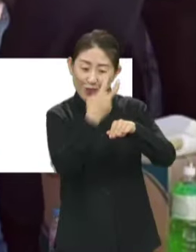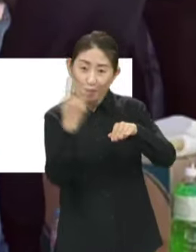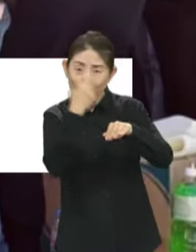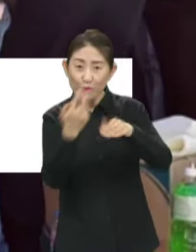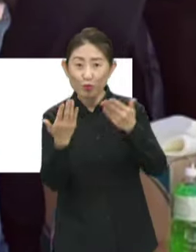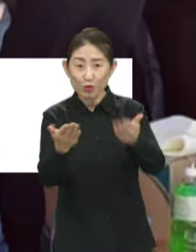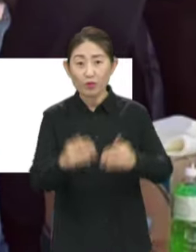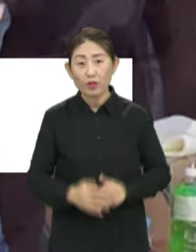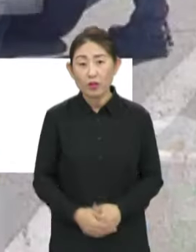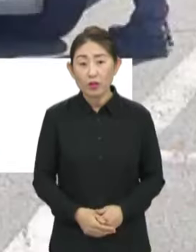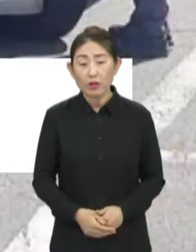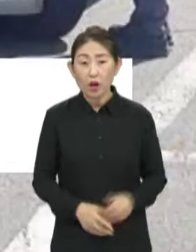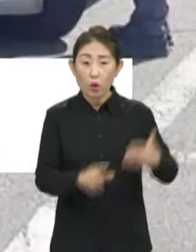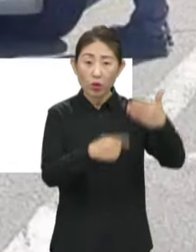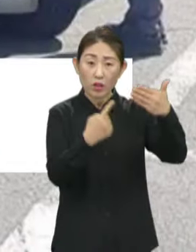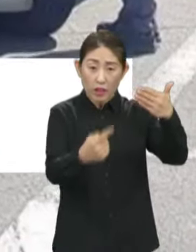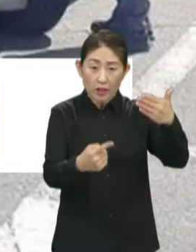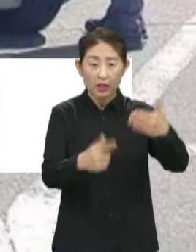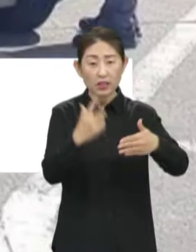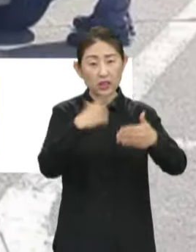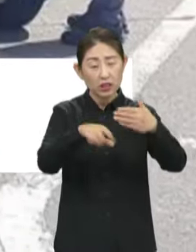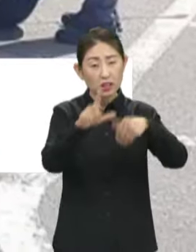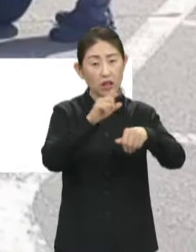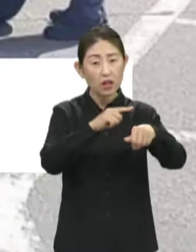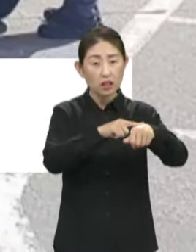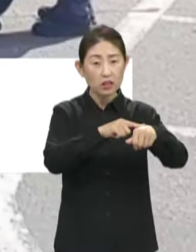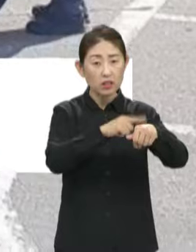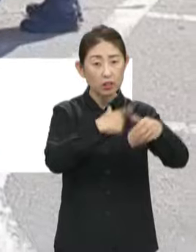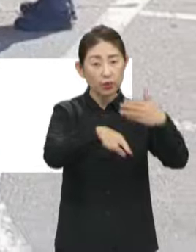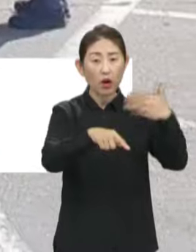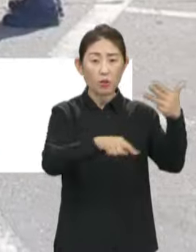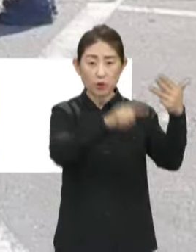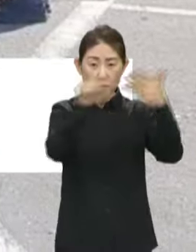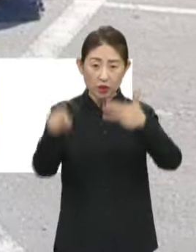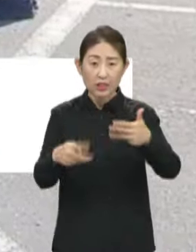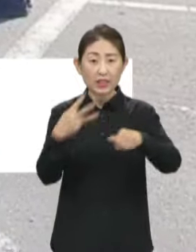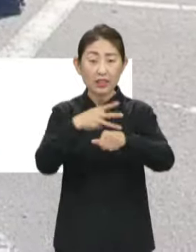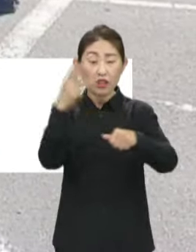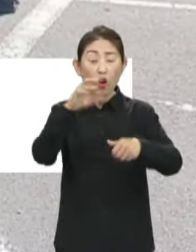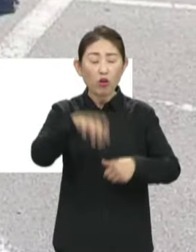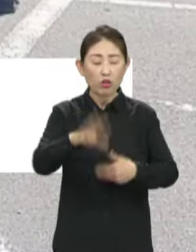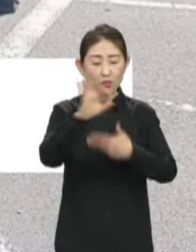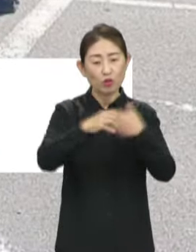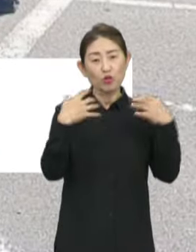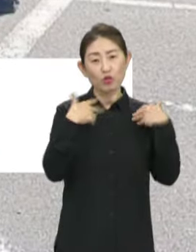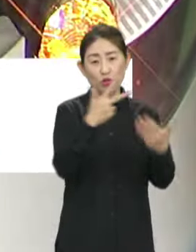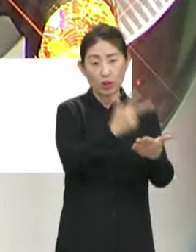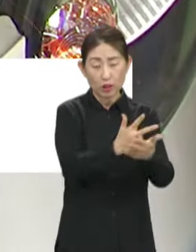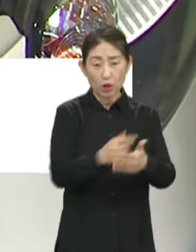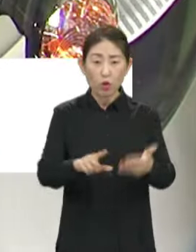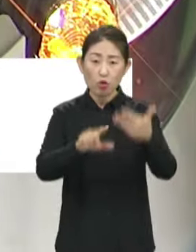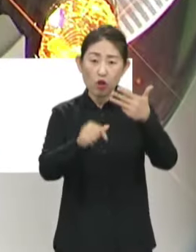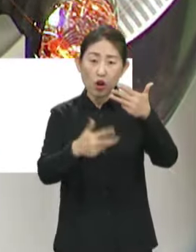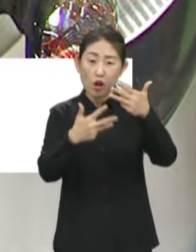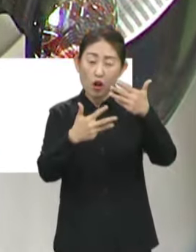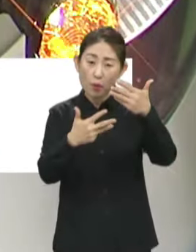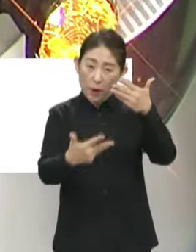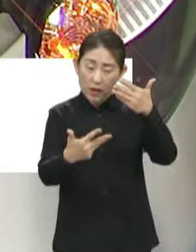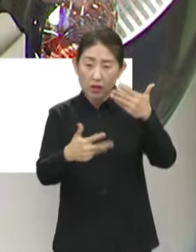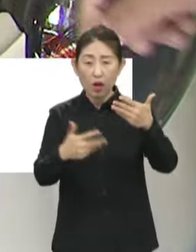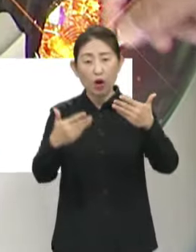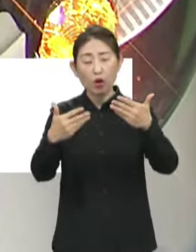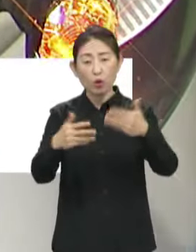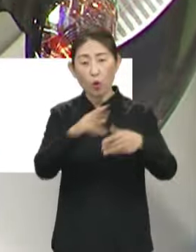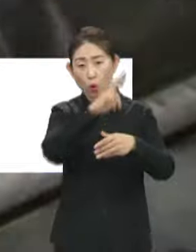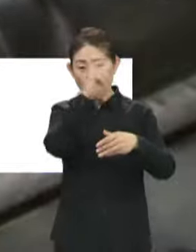실시합니다. 1일 오전 8시 반부터 오후 3시까지는 서구청 주차장에서, 8일 오전 9시부터 오후